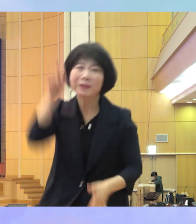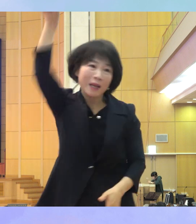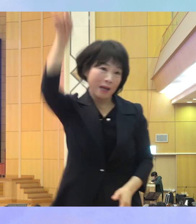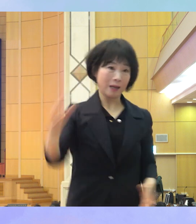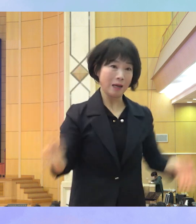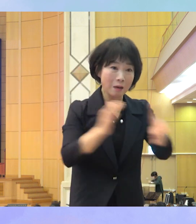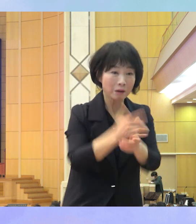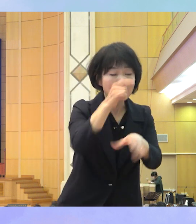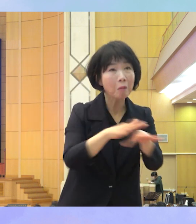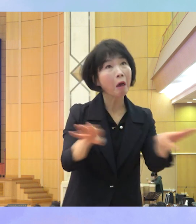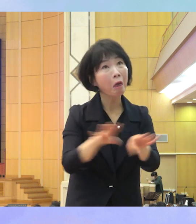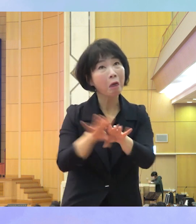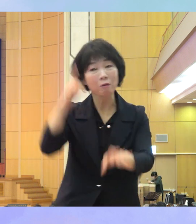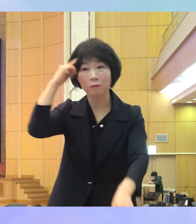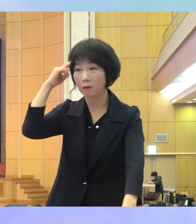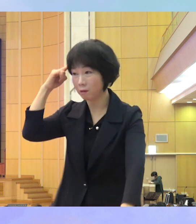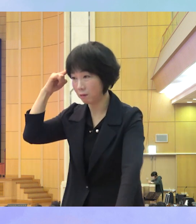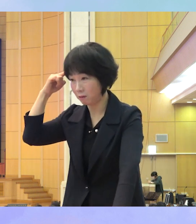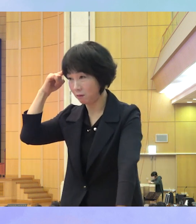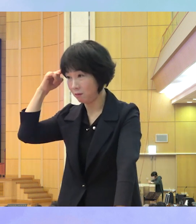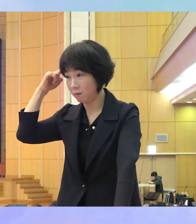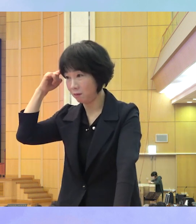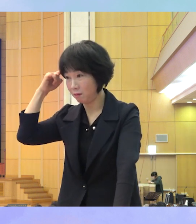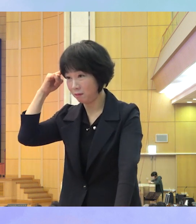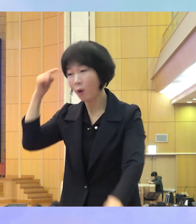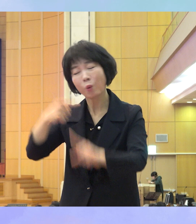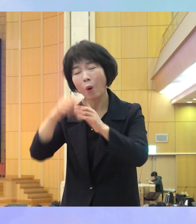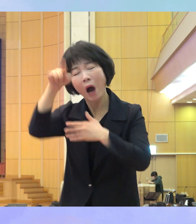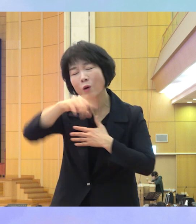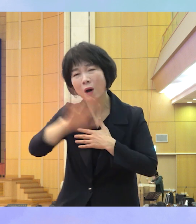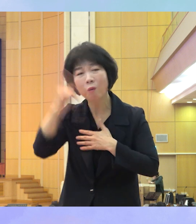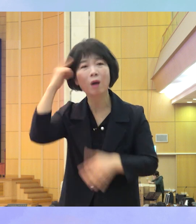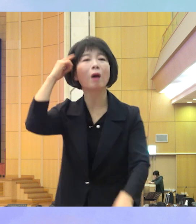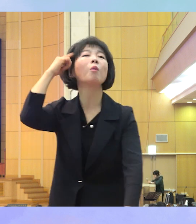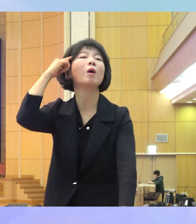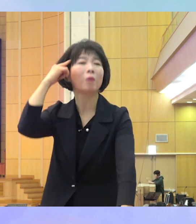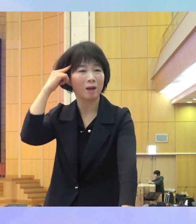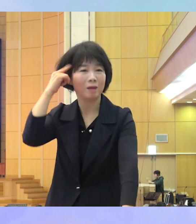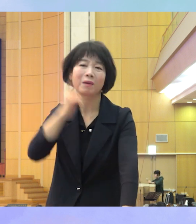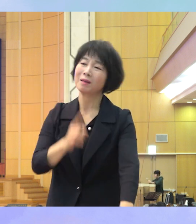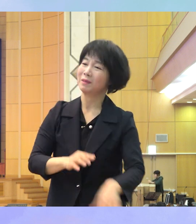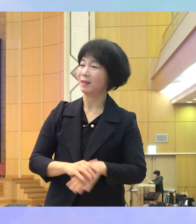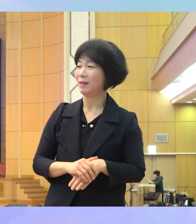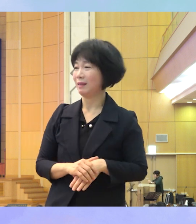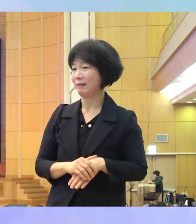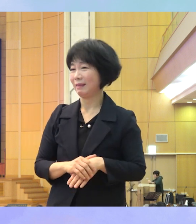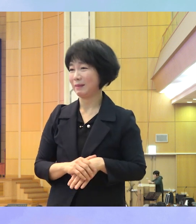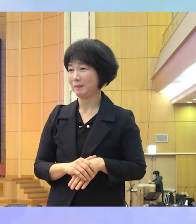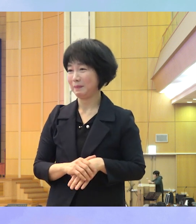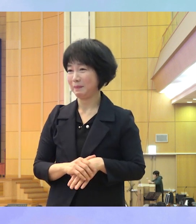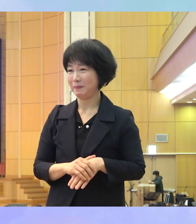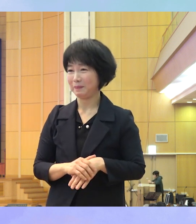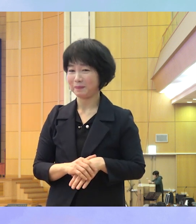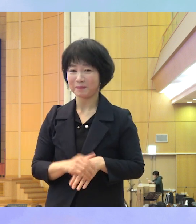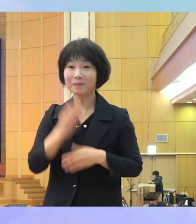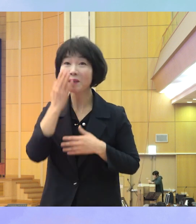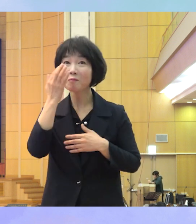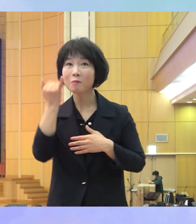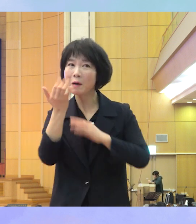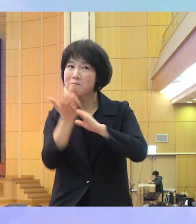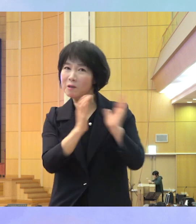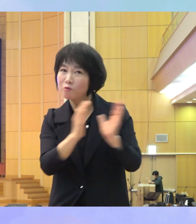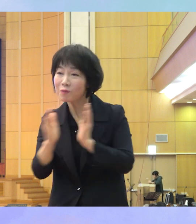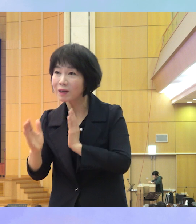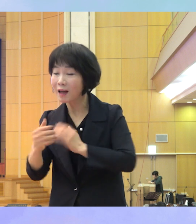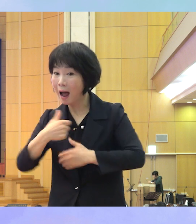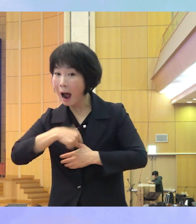주려고 애쓰시는데, 이미 오기 전에 다 준비해놨어. 서울에서 아들 며느리 내려오면 이거 해줘야지,